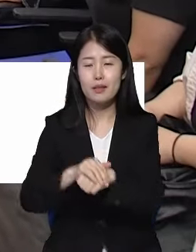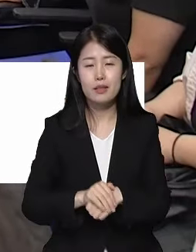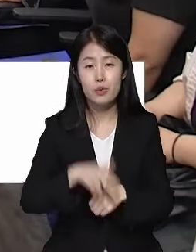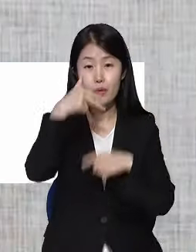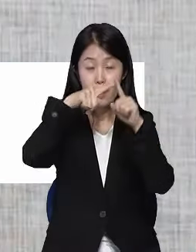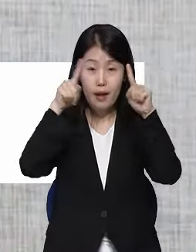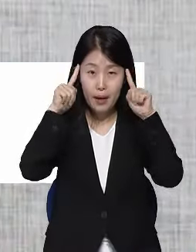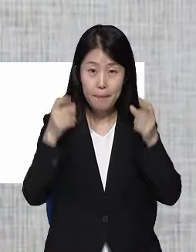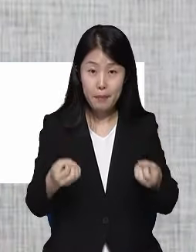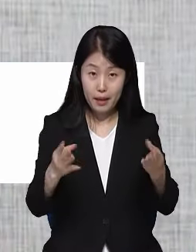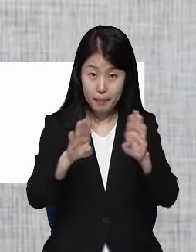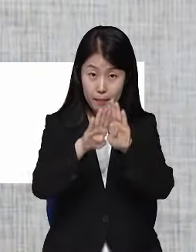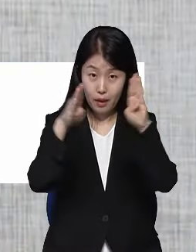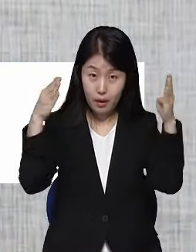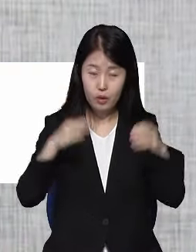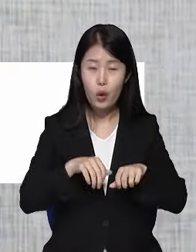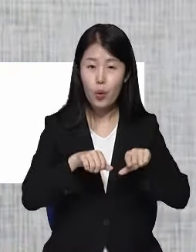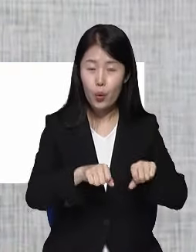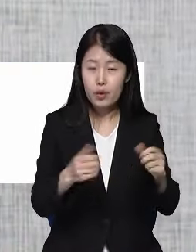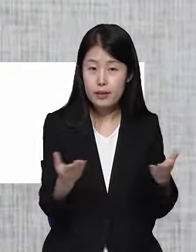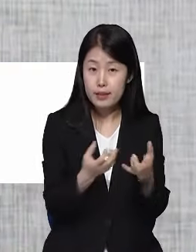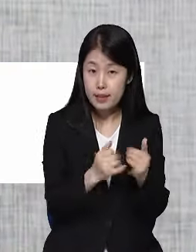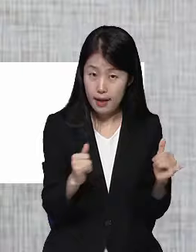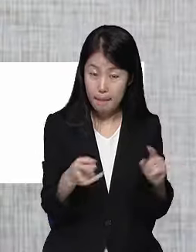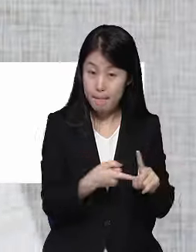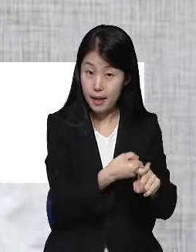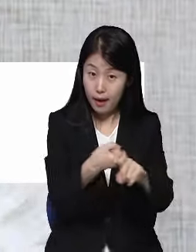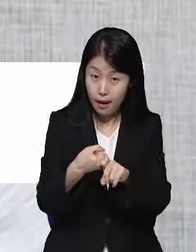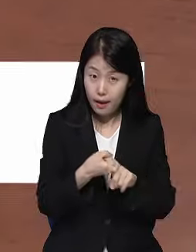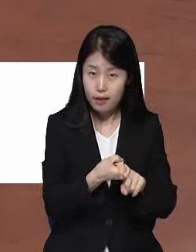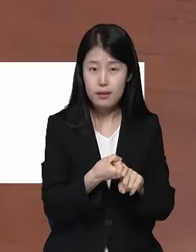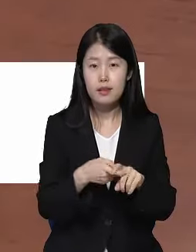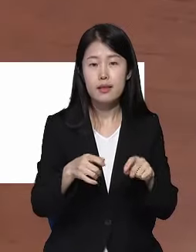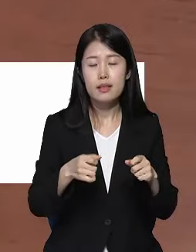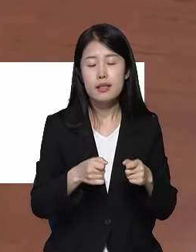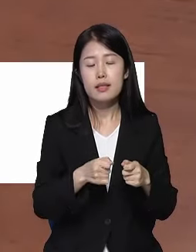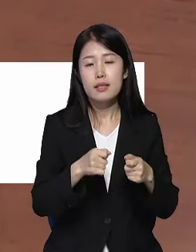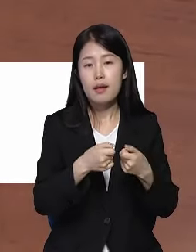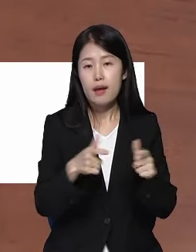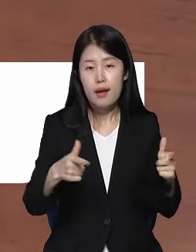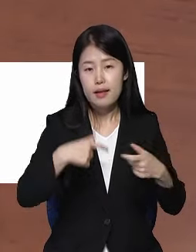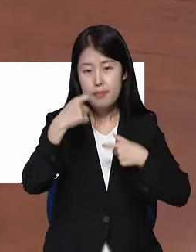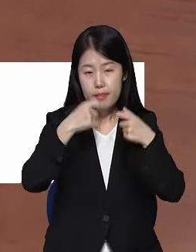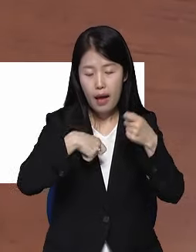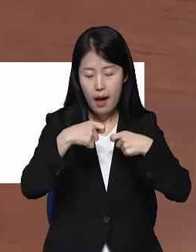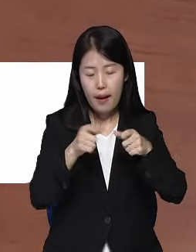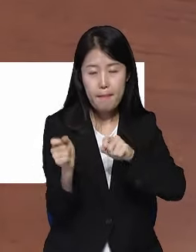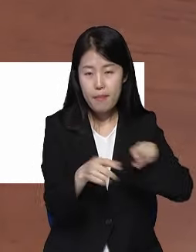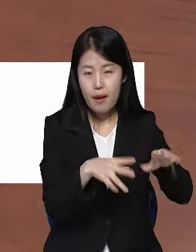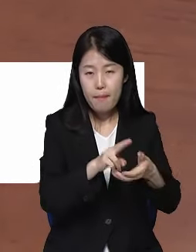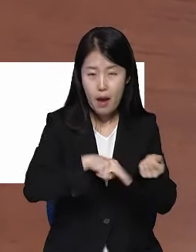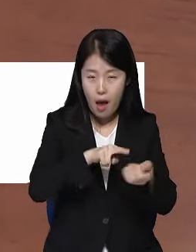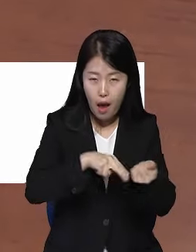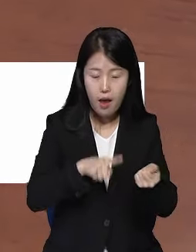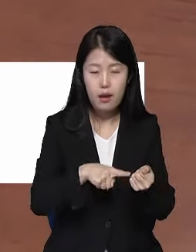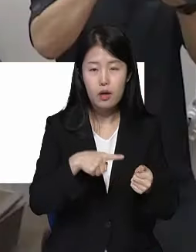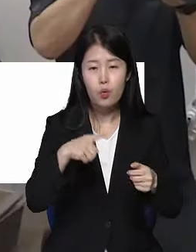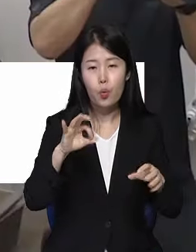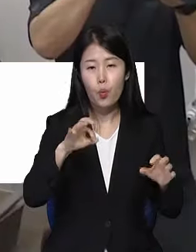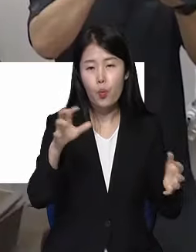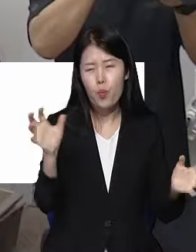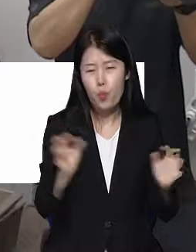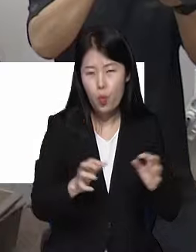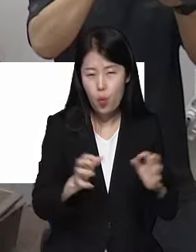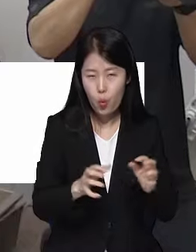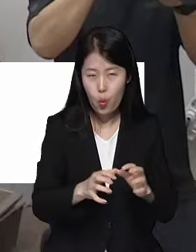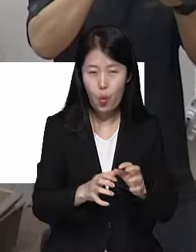수여식을 열고 청소노동자 등 조합원들이 폐지와 각종 재활용품을 팔아 조성한 성금 2천만 원을 학생